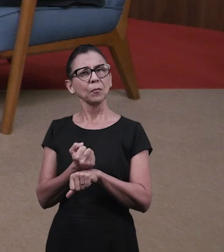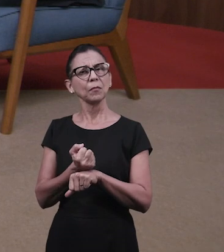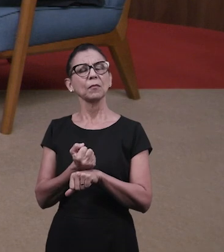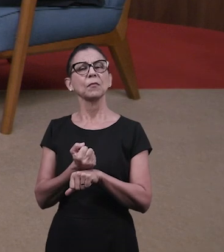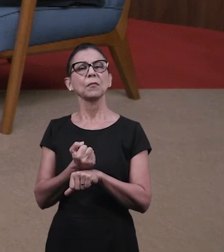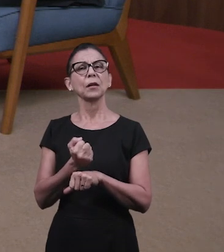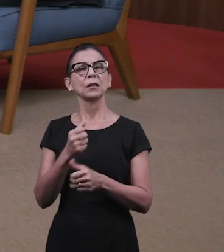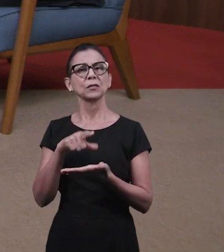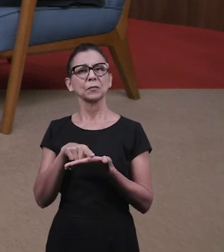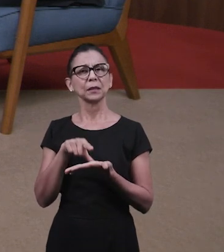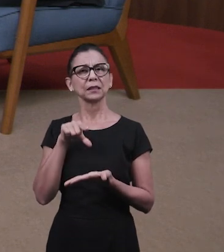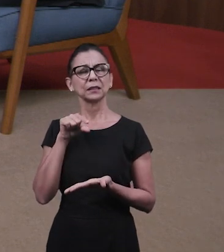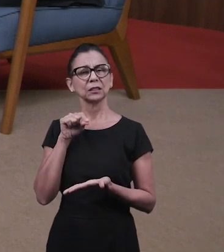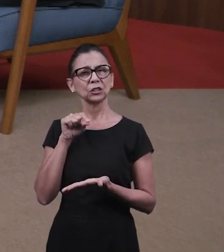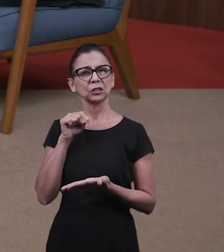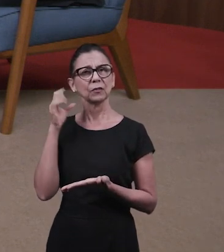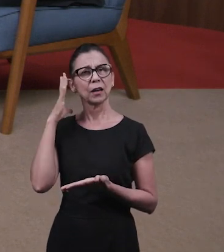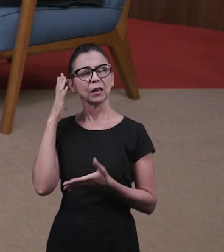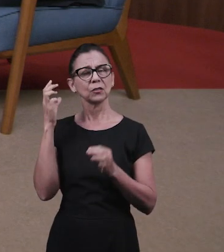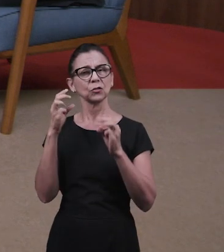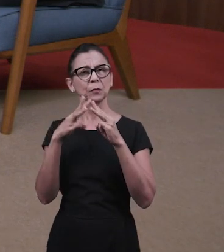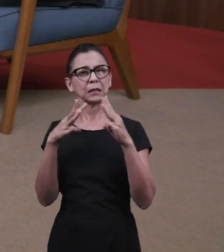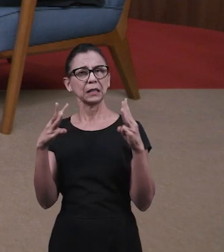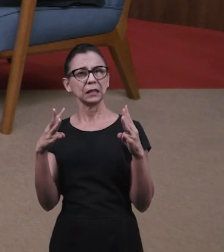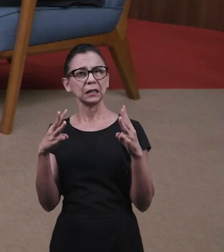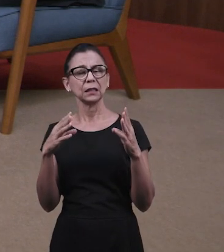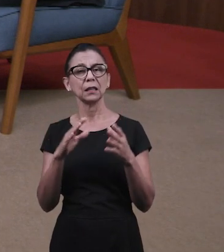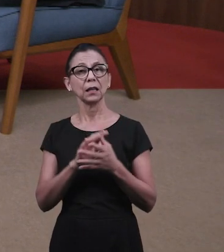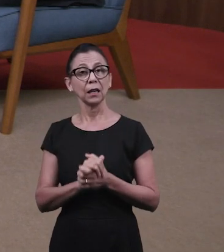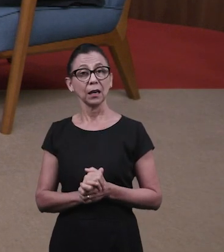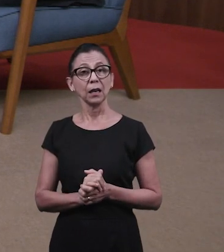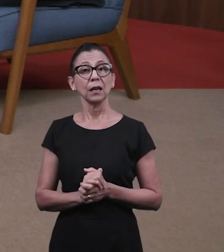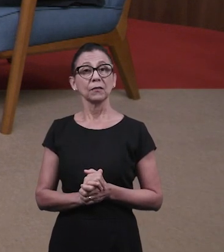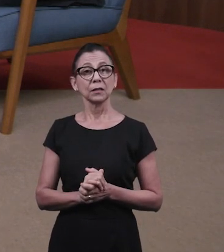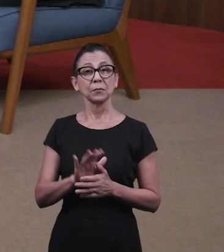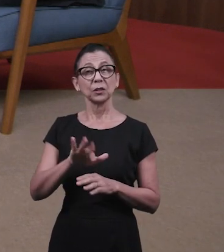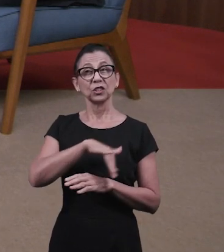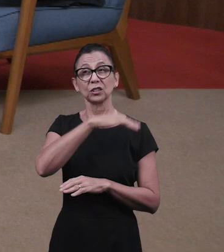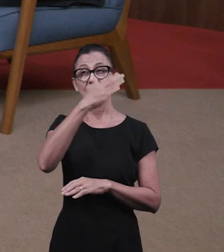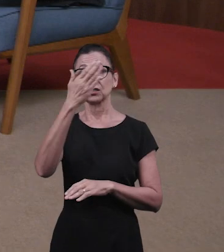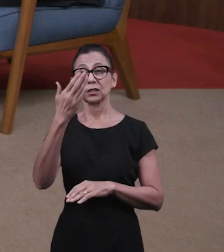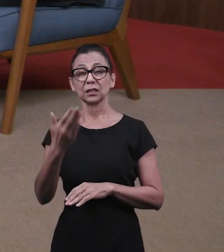sociaux, téléchargez les applications de l'Église Maranatha, de la Radio Manaïm,